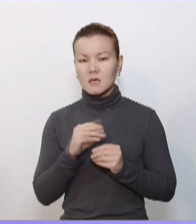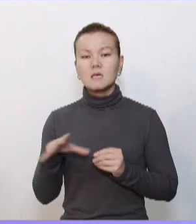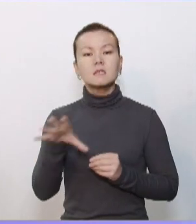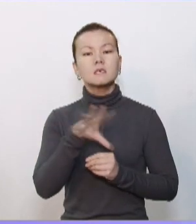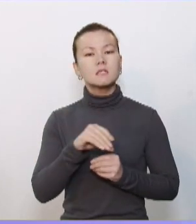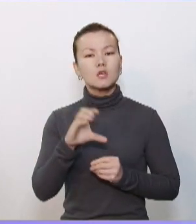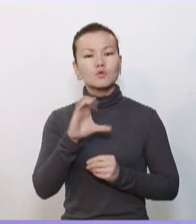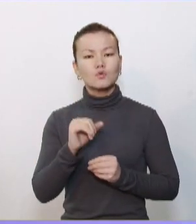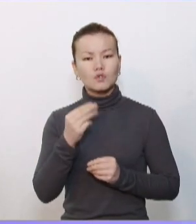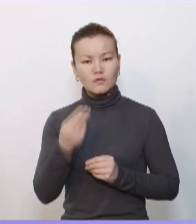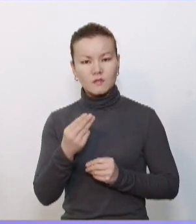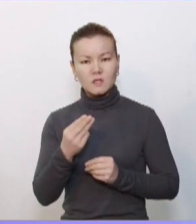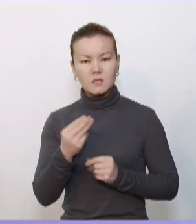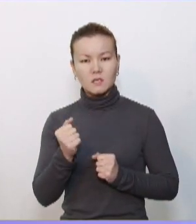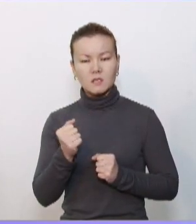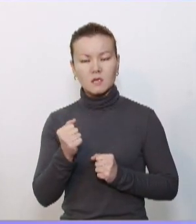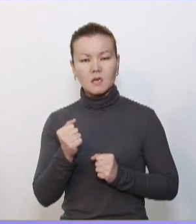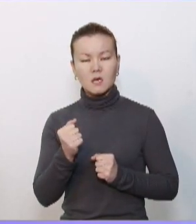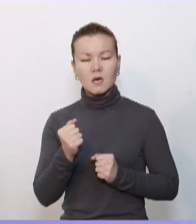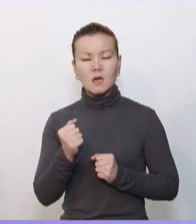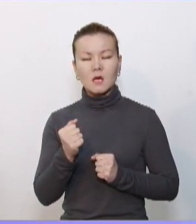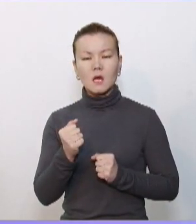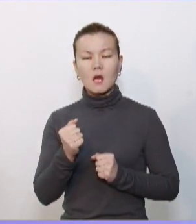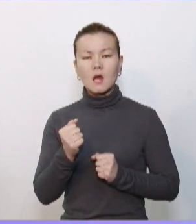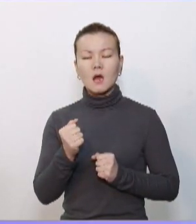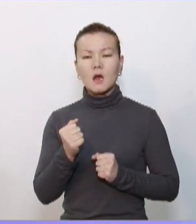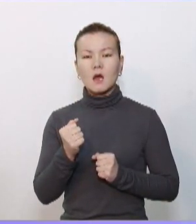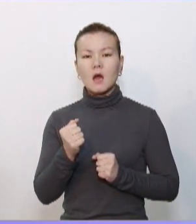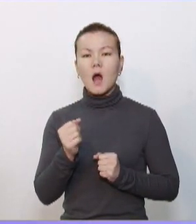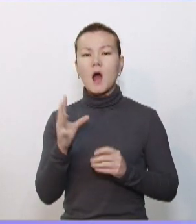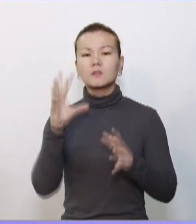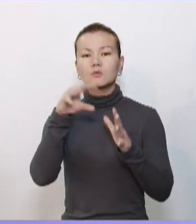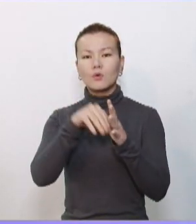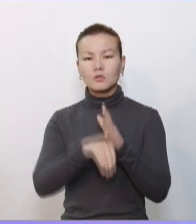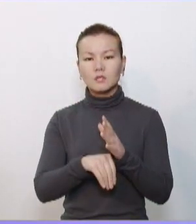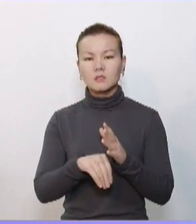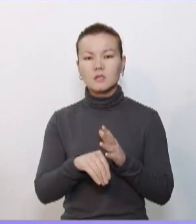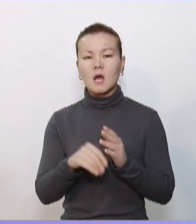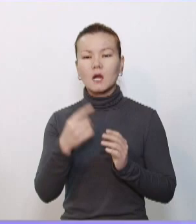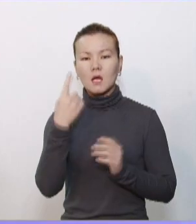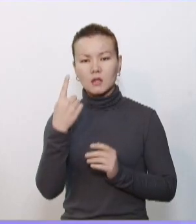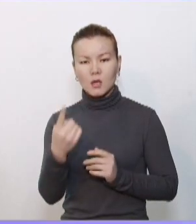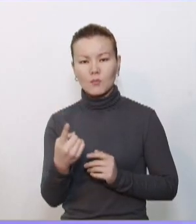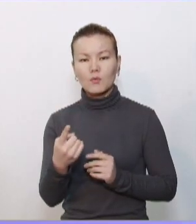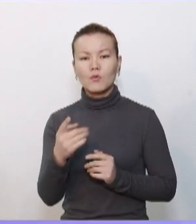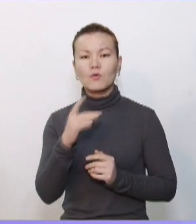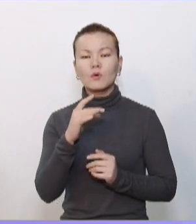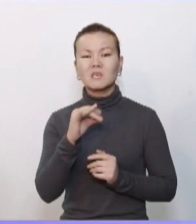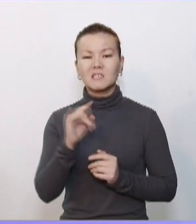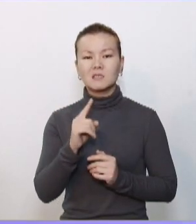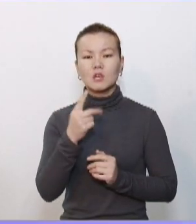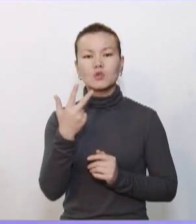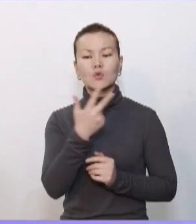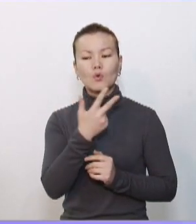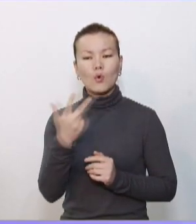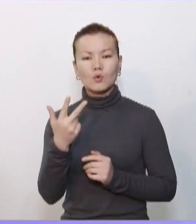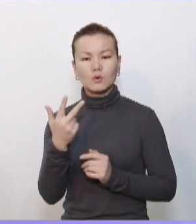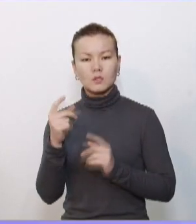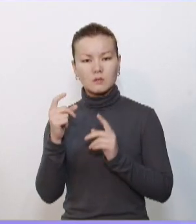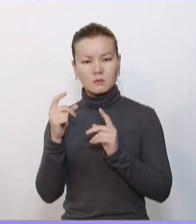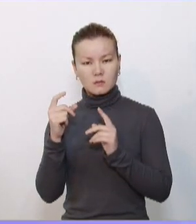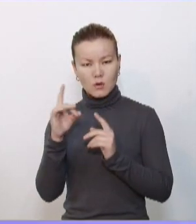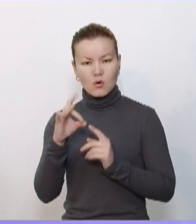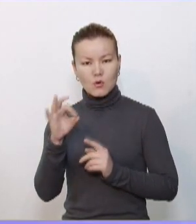существительные, за незначительным исключением, относятся к одному из трех родов